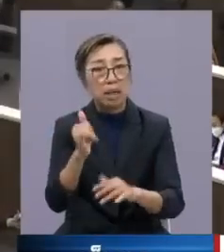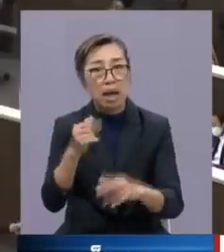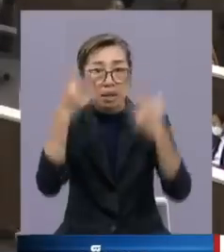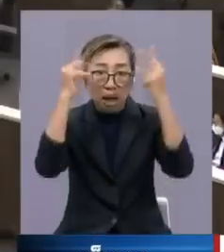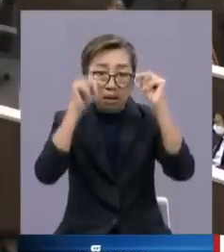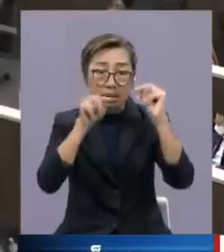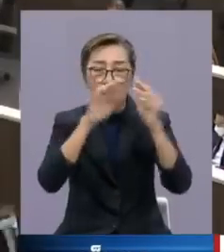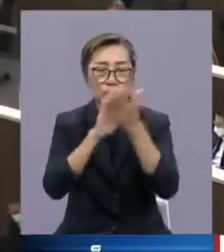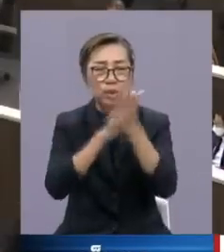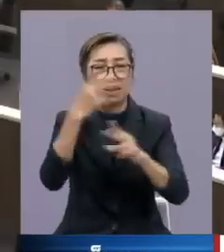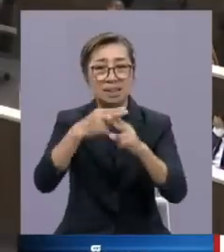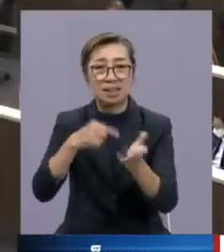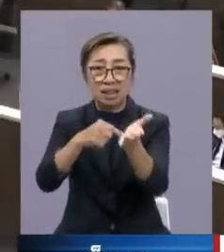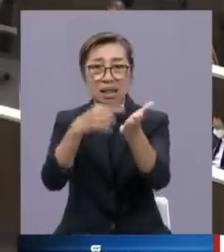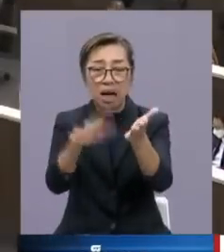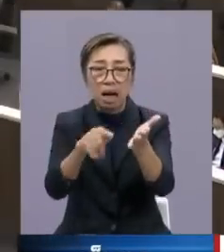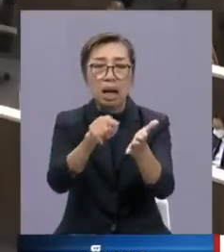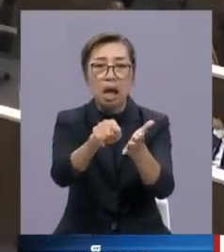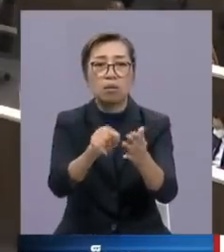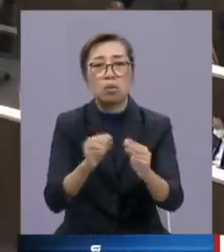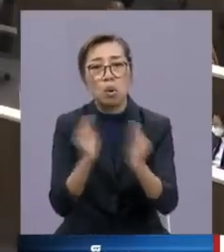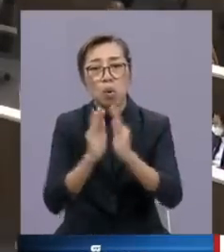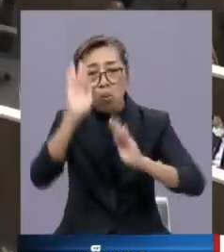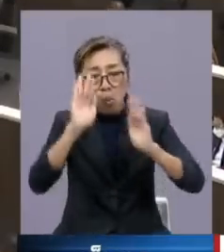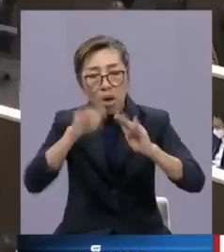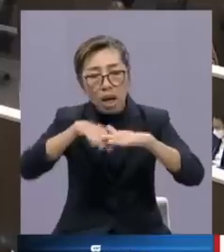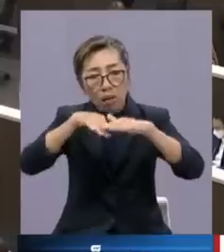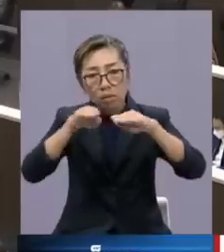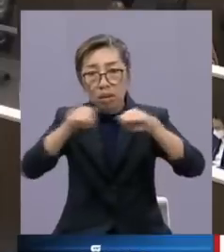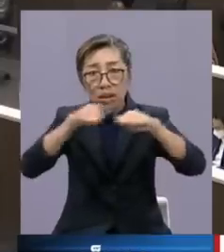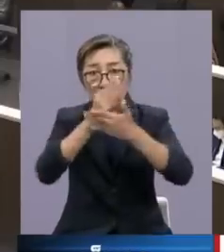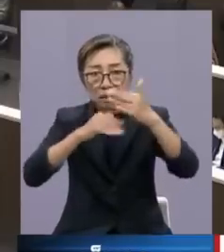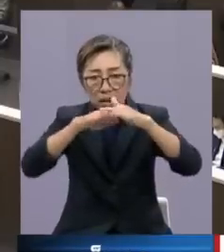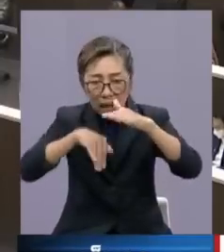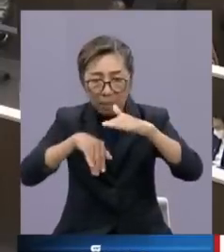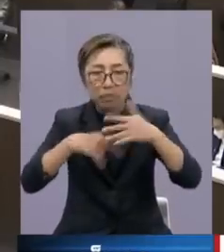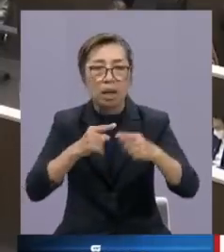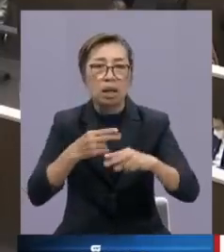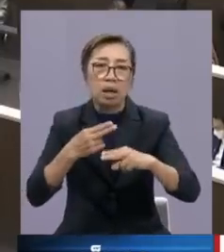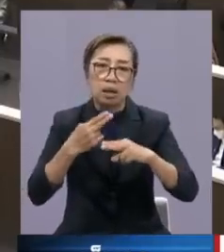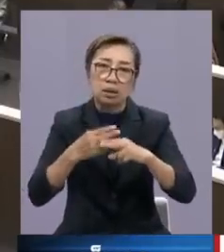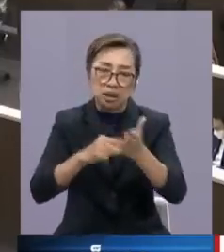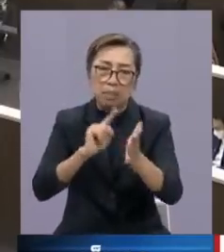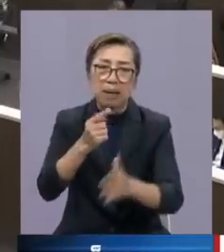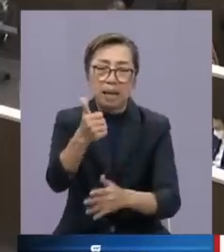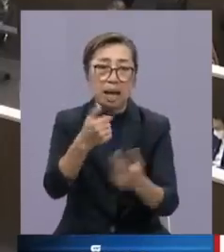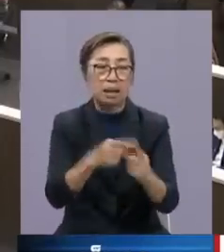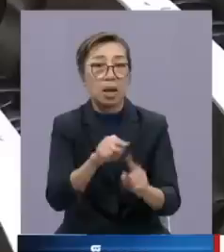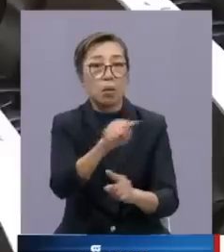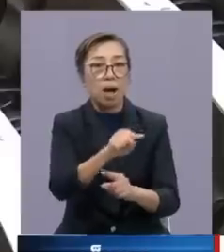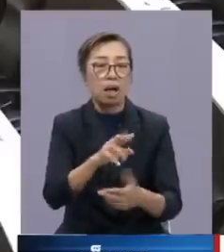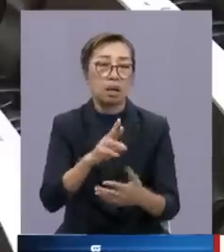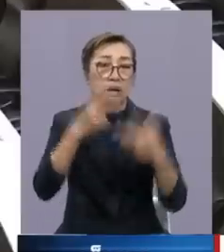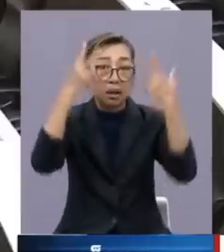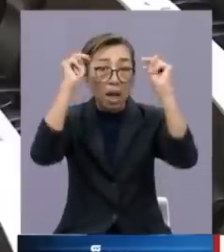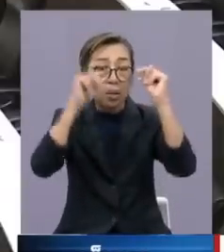ได้อีกโดยการเสนอชื่อนายกรัฐมนตรีกำหนดเพียงว่าต้องเป็นบุคคลที่เป็นไปตามมาตรา88ตามที่พรรคการเมืองได้เสน